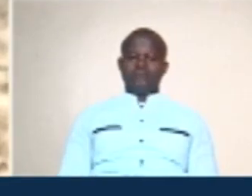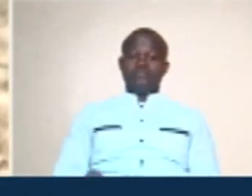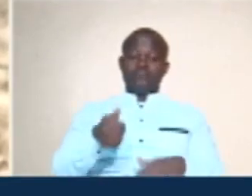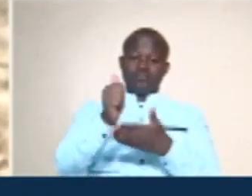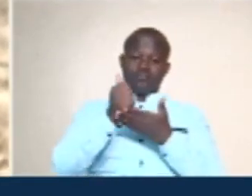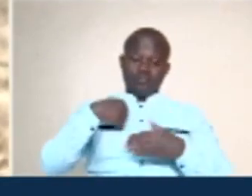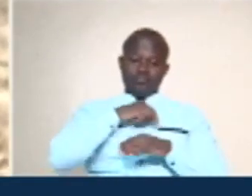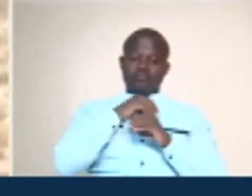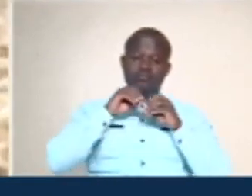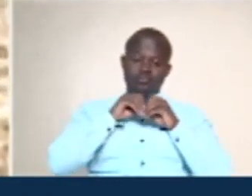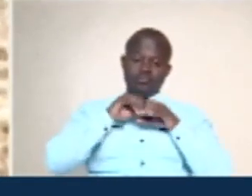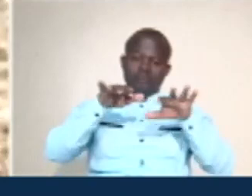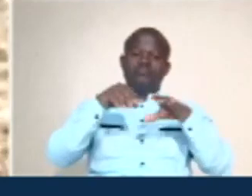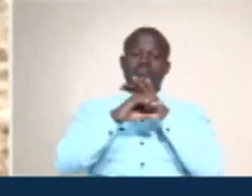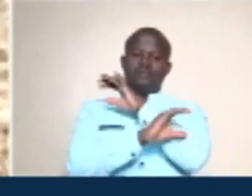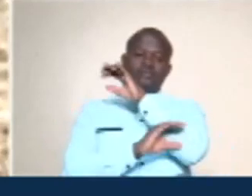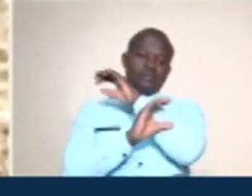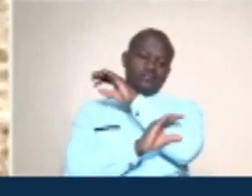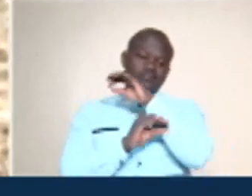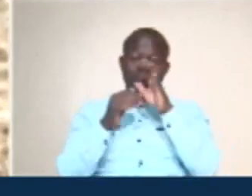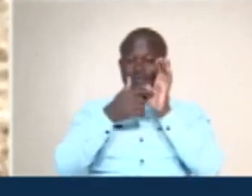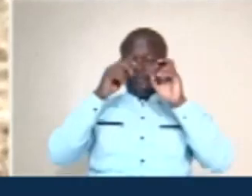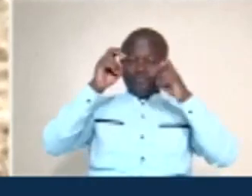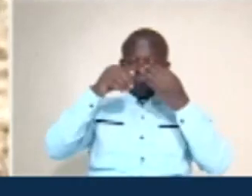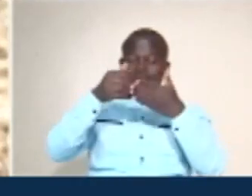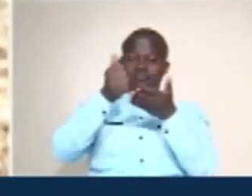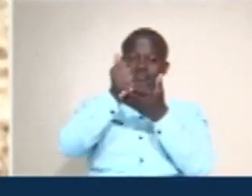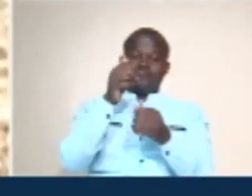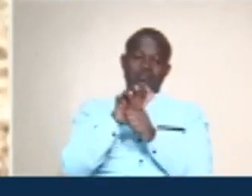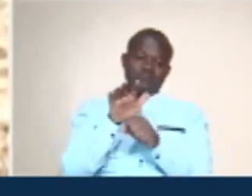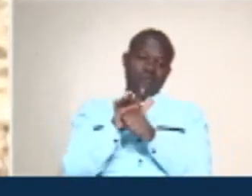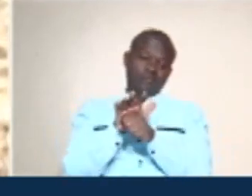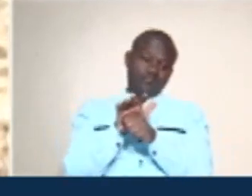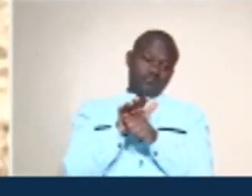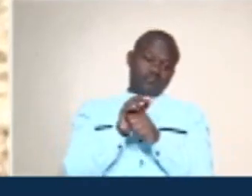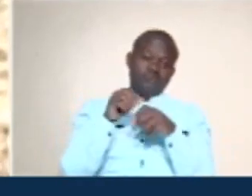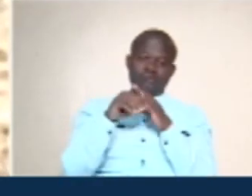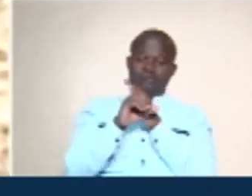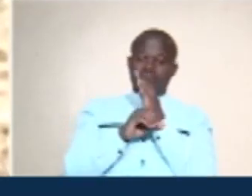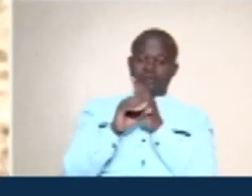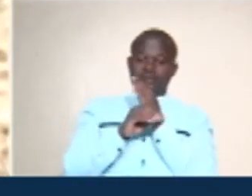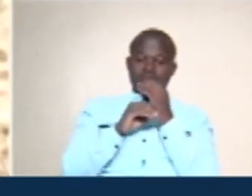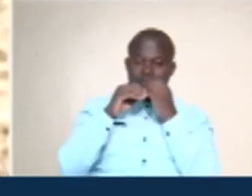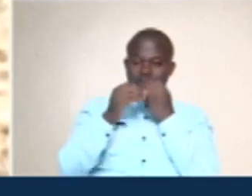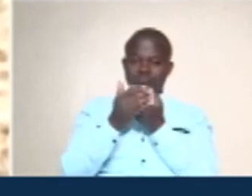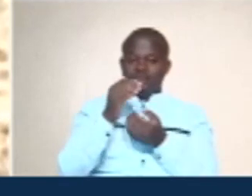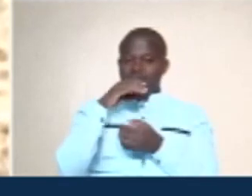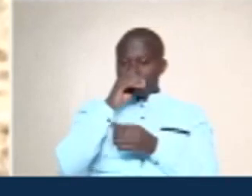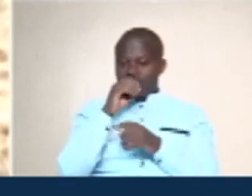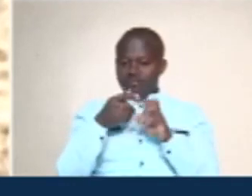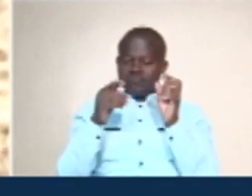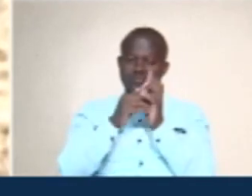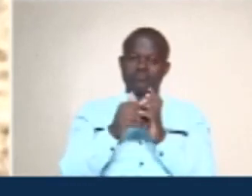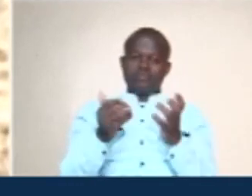zikadufasha gukwirakwiza izo ntanga mu gihugu. Bigaragara yuko byafashije cyane muri sekiteri y'ubworozi bw'ingurube. Nane ku